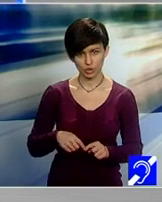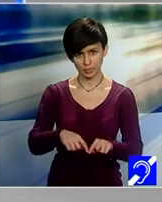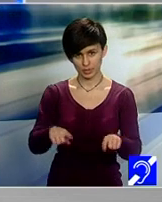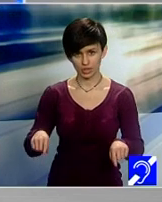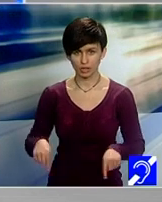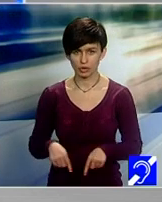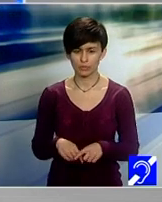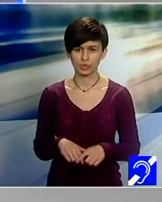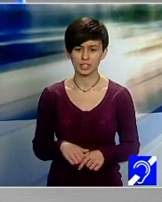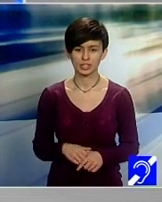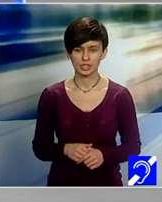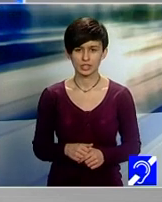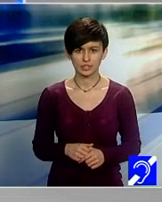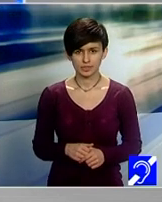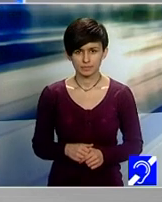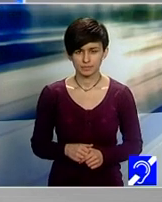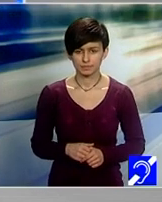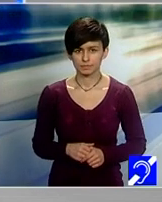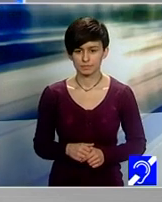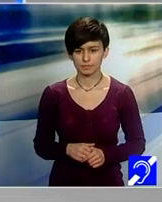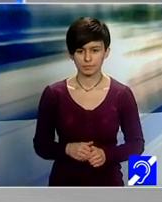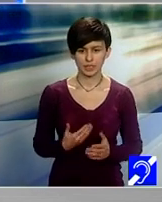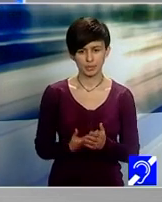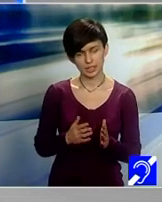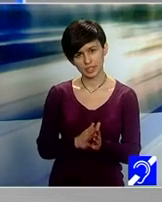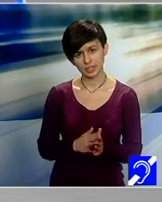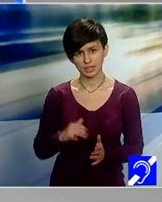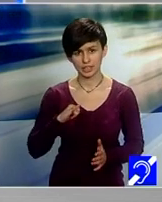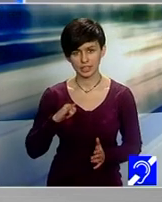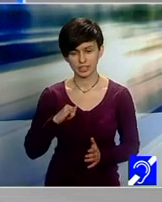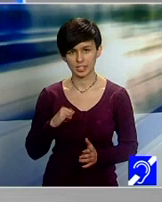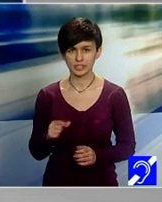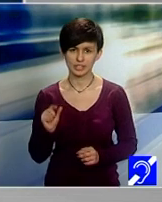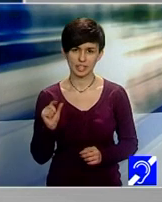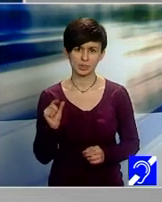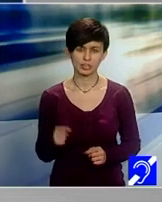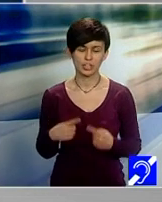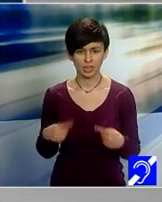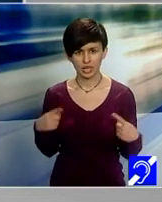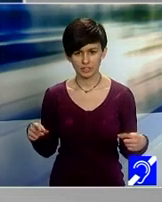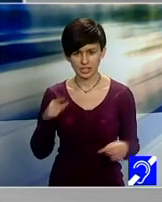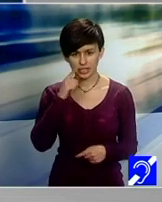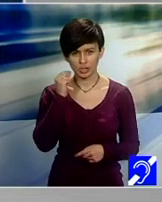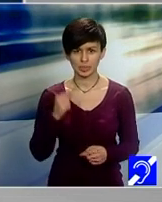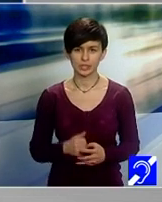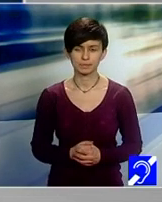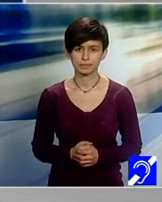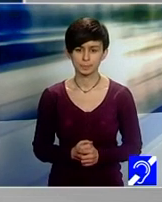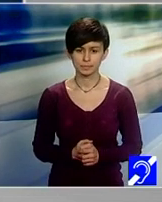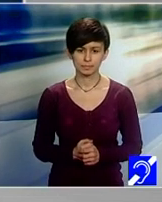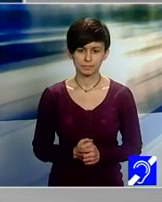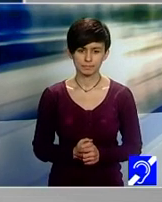lângă interesele mici ale fiecăruia. Un episod a fost după incidentul de la Colectiv, atunci a